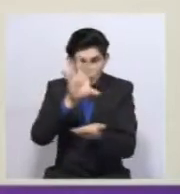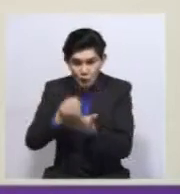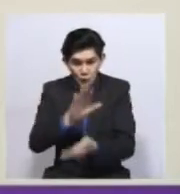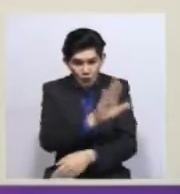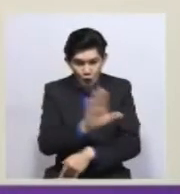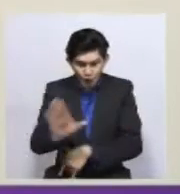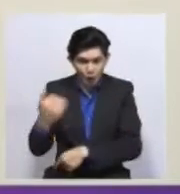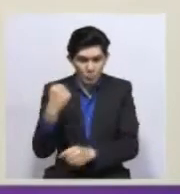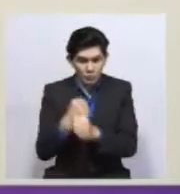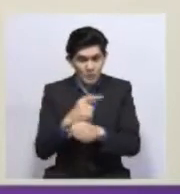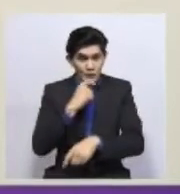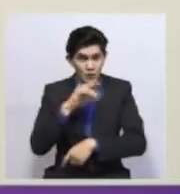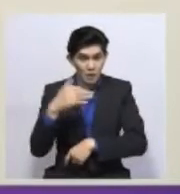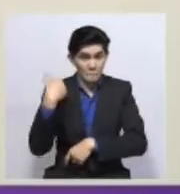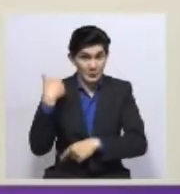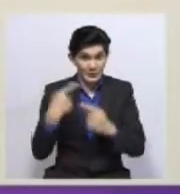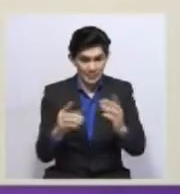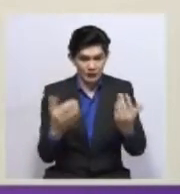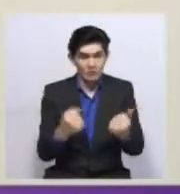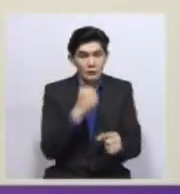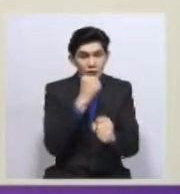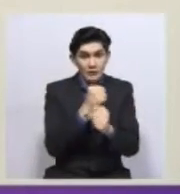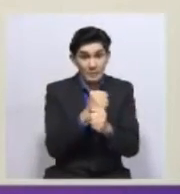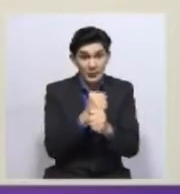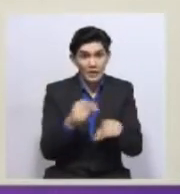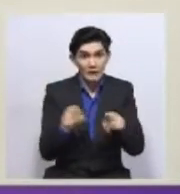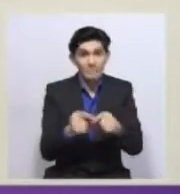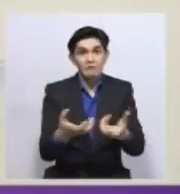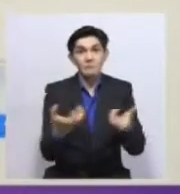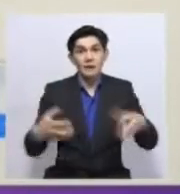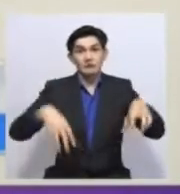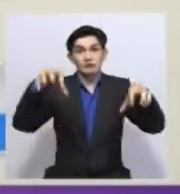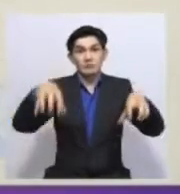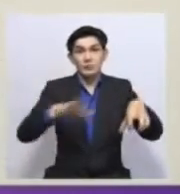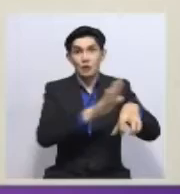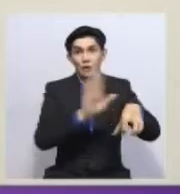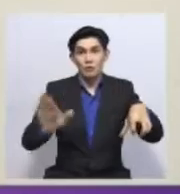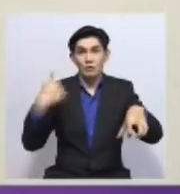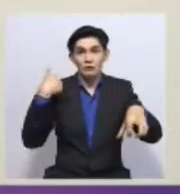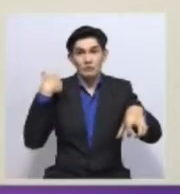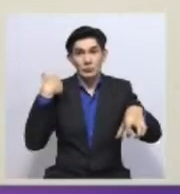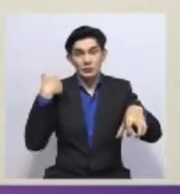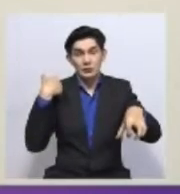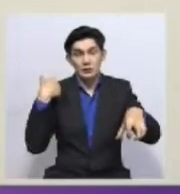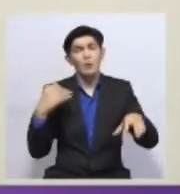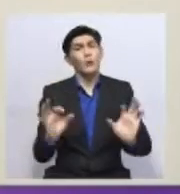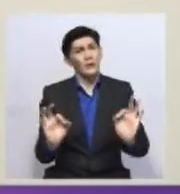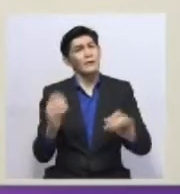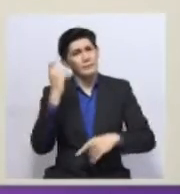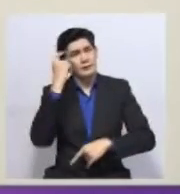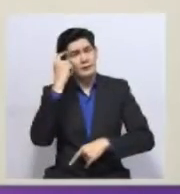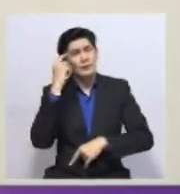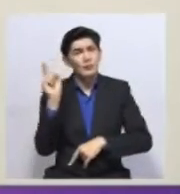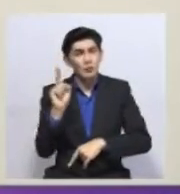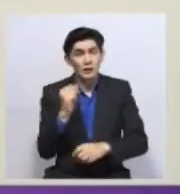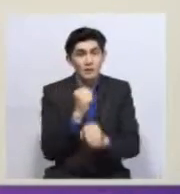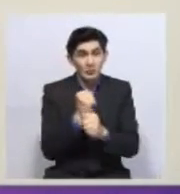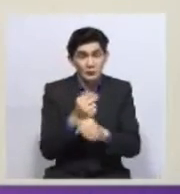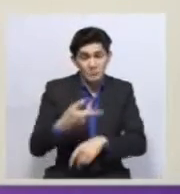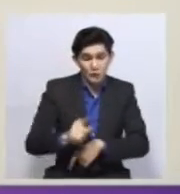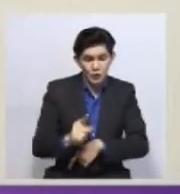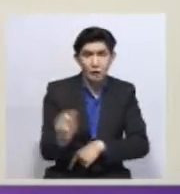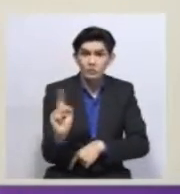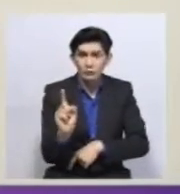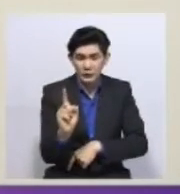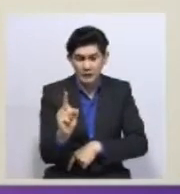การดำเนินการอยู่แล้วนะครับเพียงแต่ว่าตอนนี้การดำเนินงานก็จะเป็นรายกระทรวงซึ่งก็โอเคนะฮะแต่สิ่งที่จะเกิดผลประโย